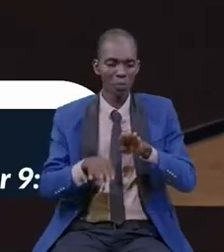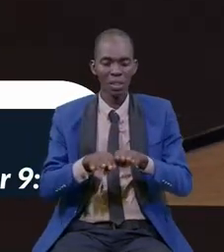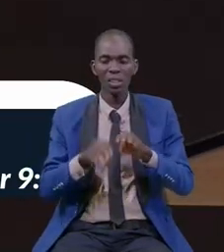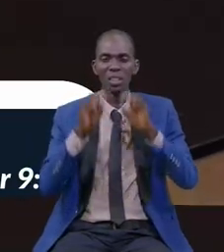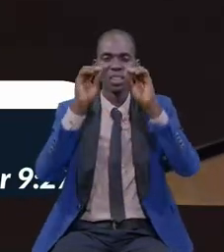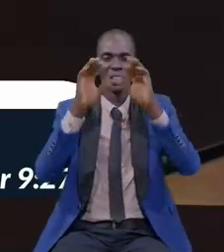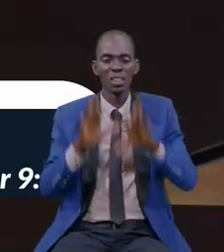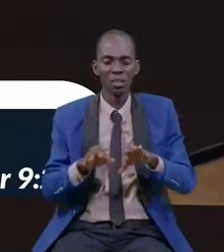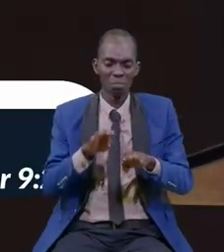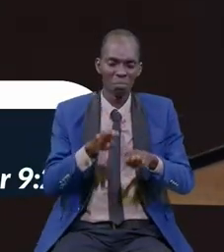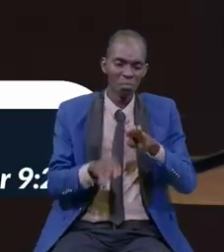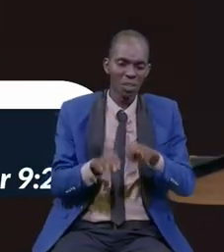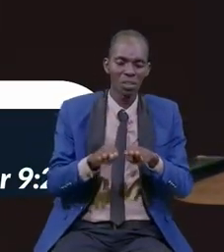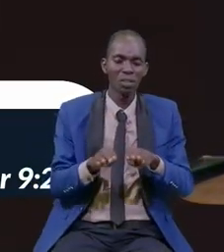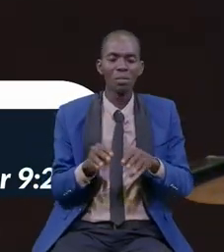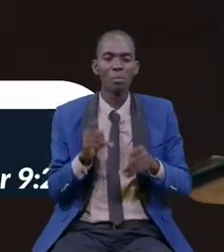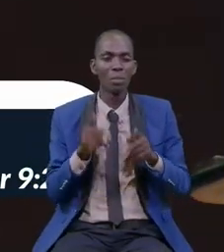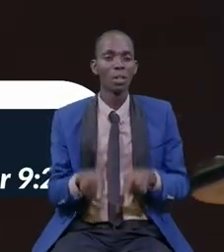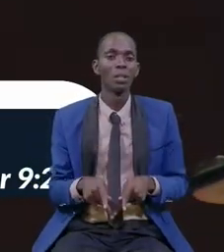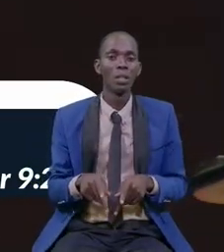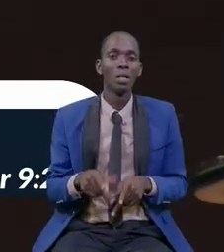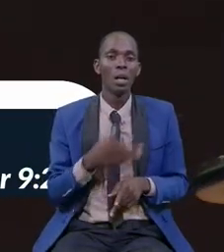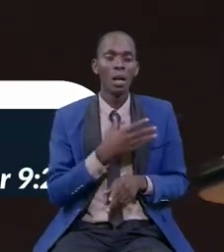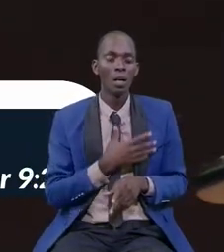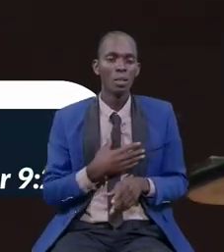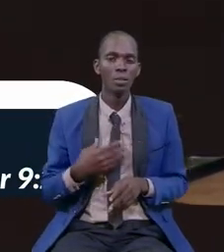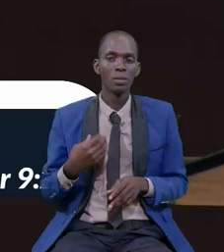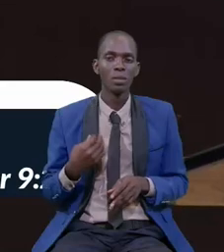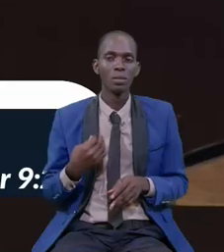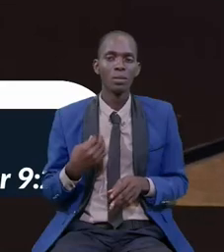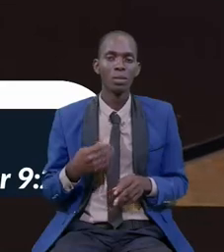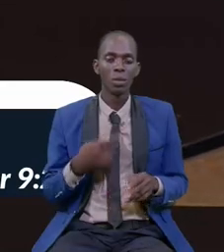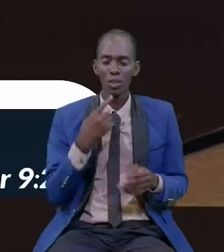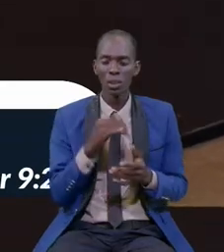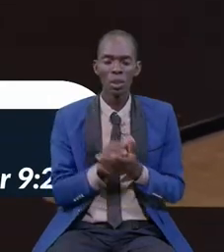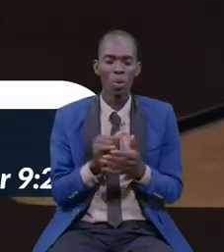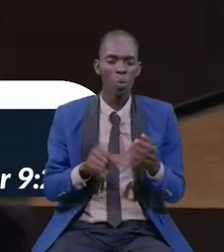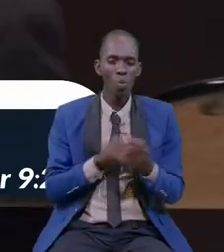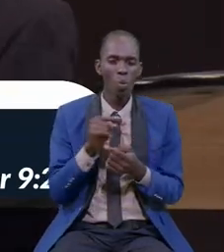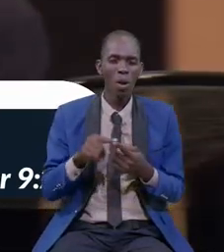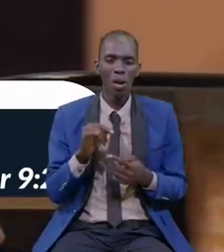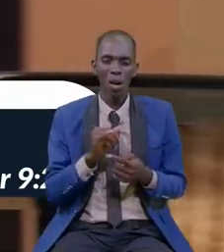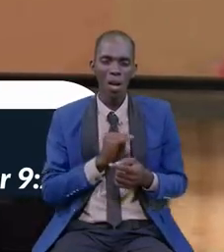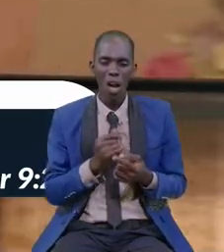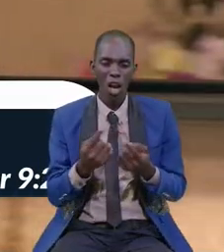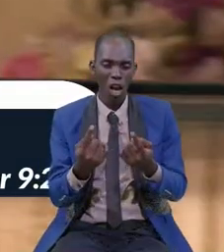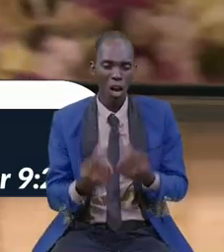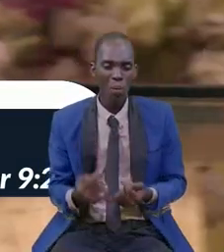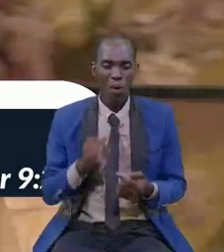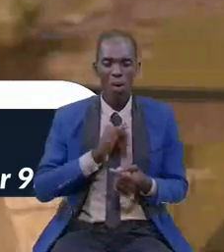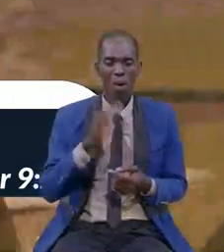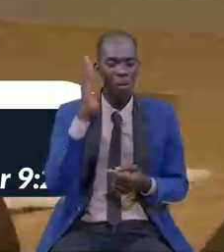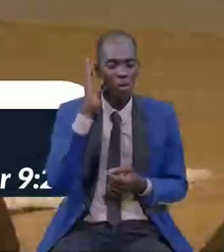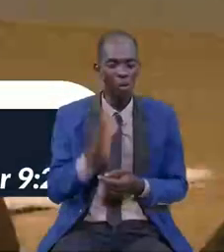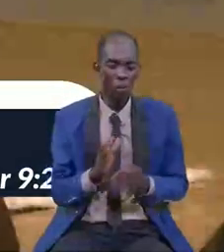lorsqu'il il essaie de faire des choses de mettre les choses en ordre c'était son appel et il dit lorsque je suis venu lorsque je seraai venu je vais tout mettre